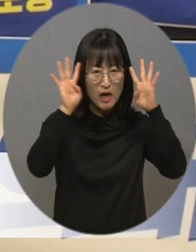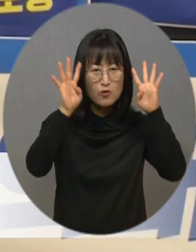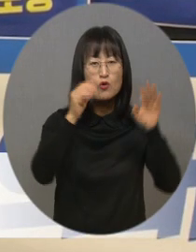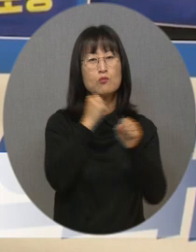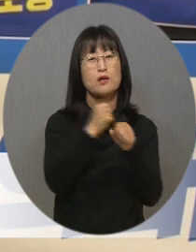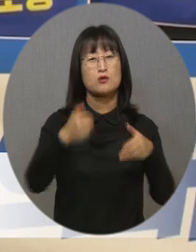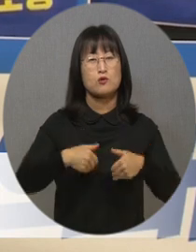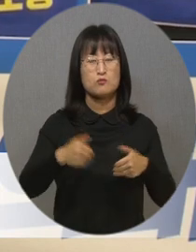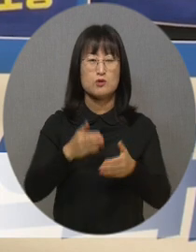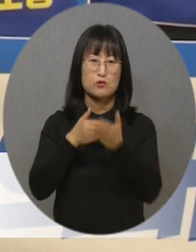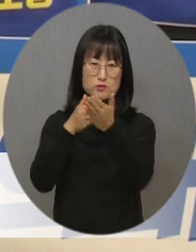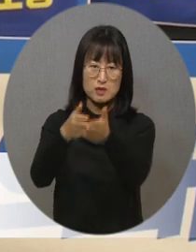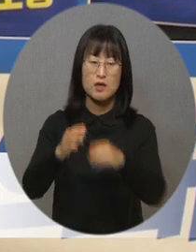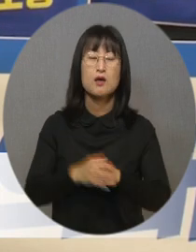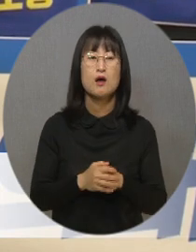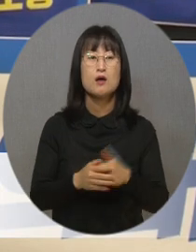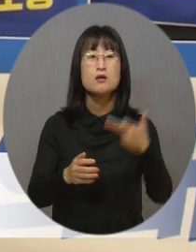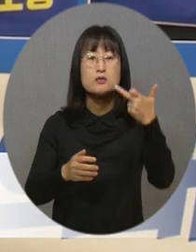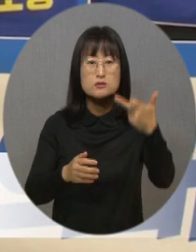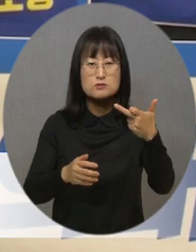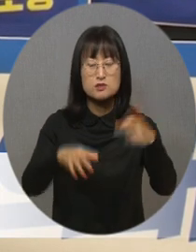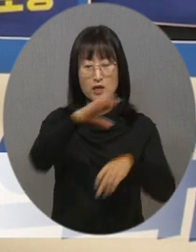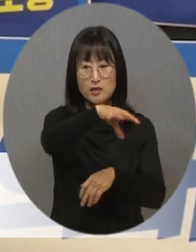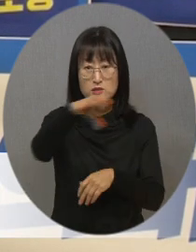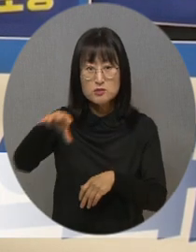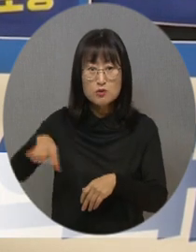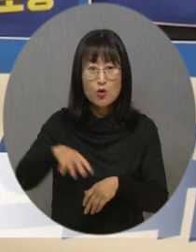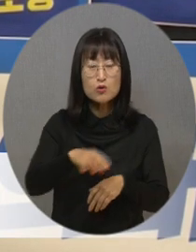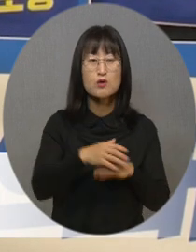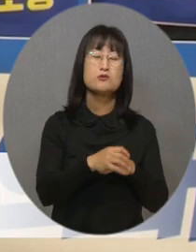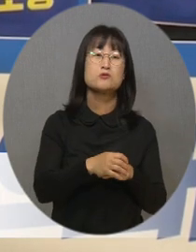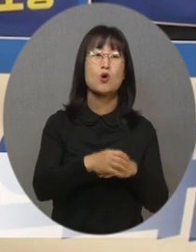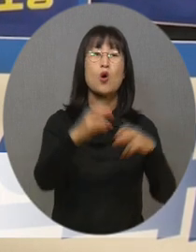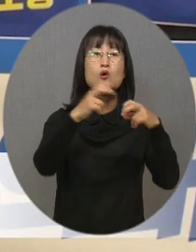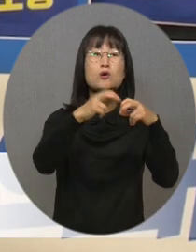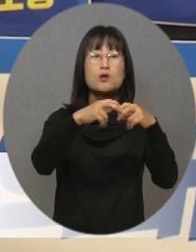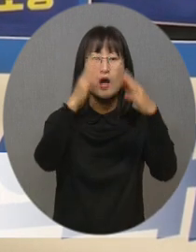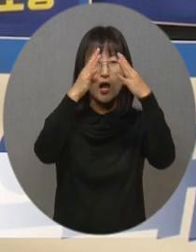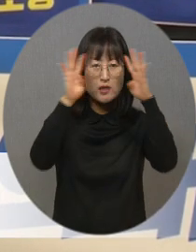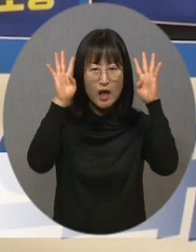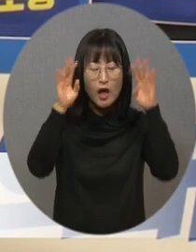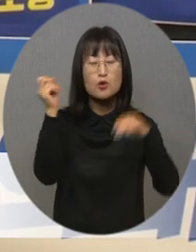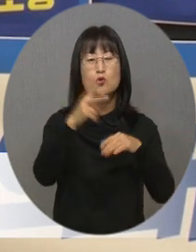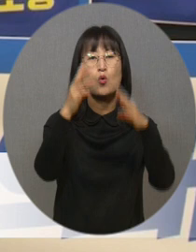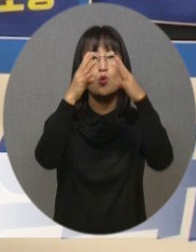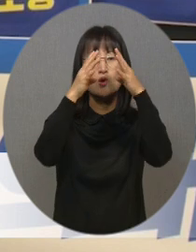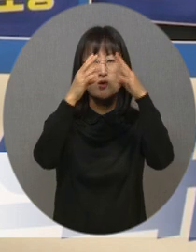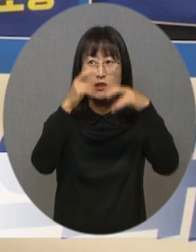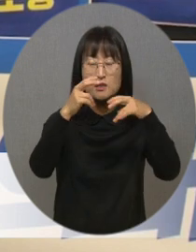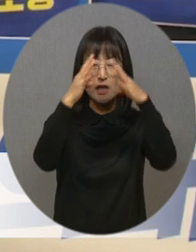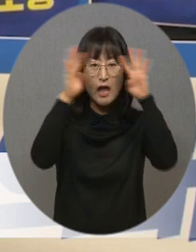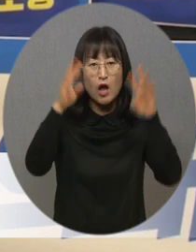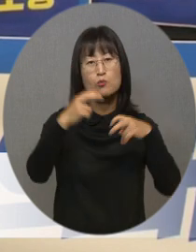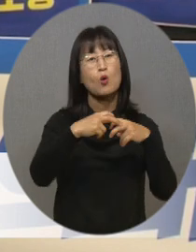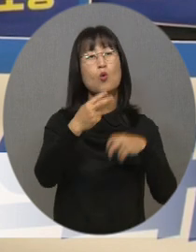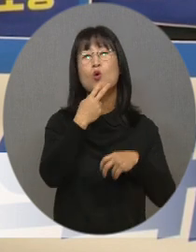17개 광역자치단체 중에서 유일하게 의과대학과 대학병원이 없는 전남